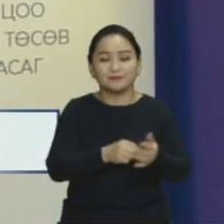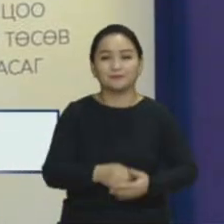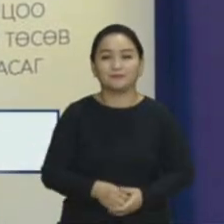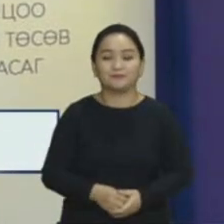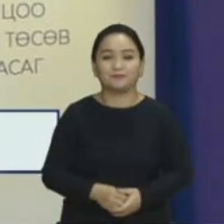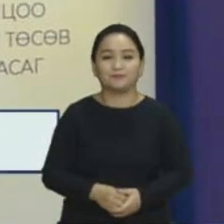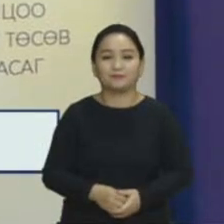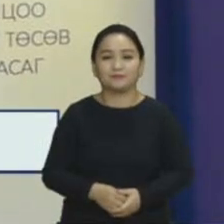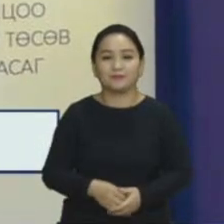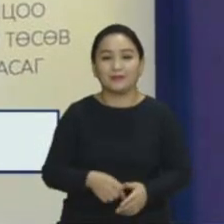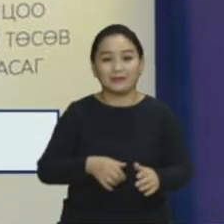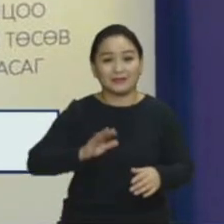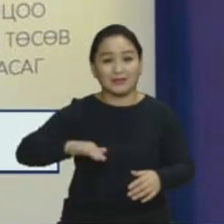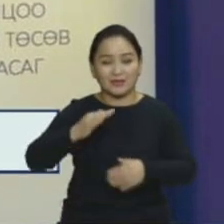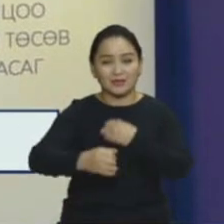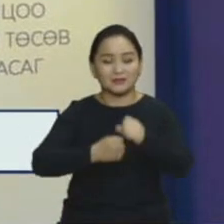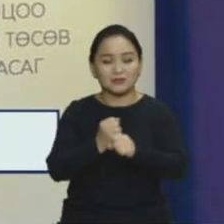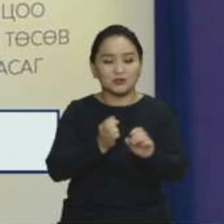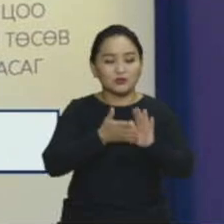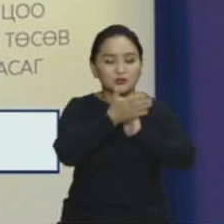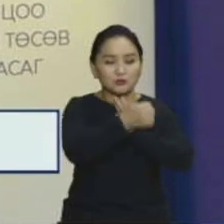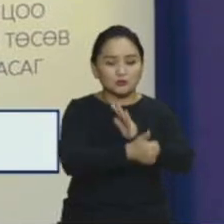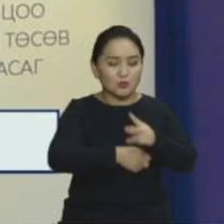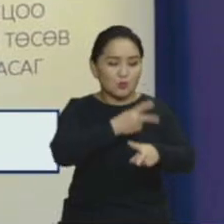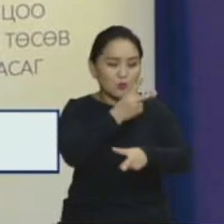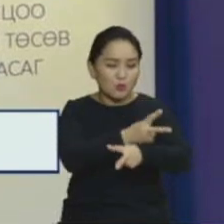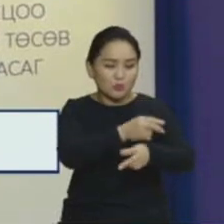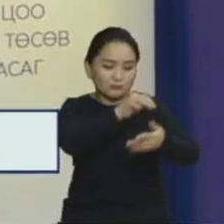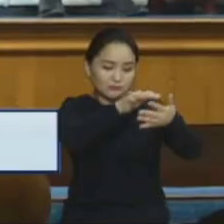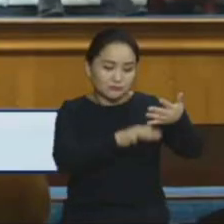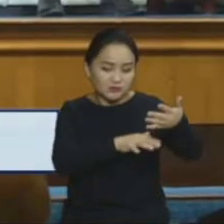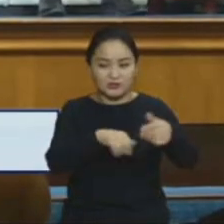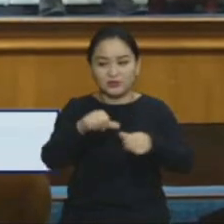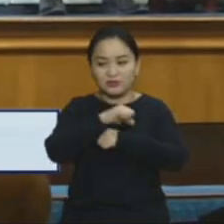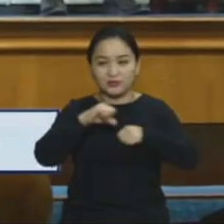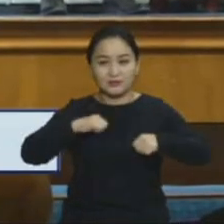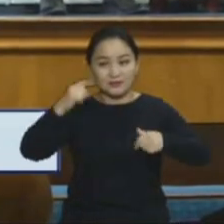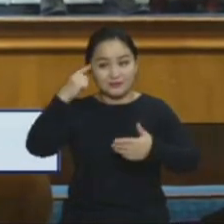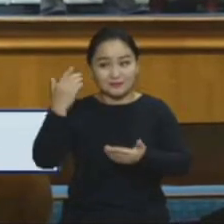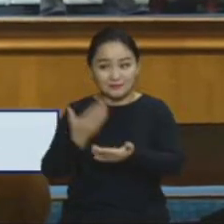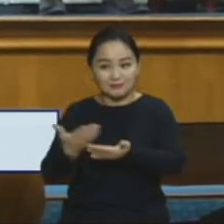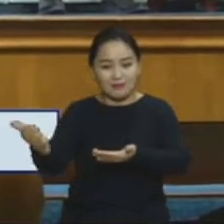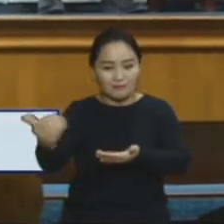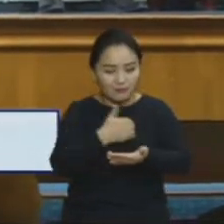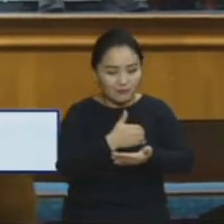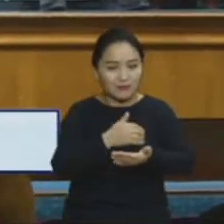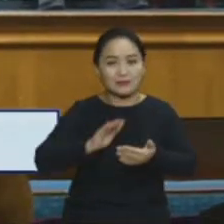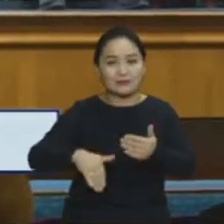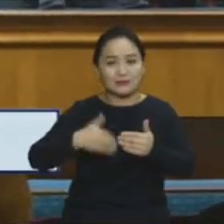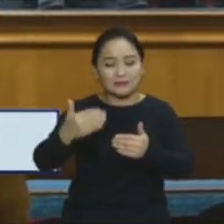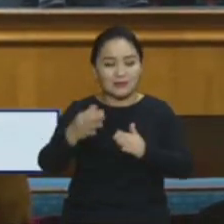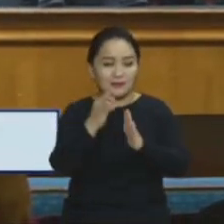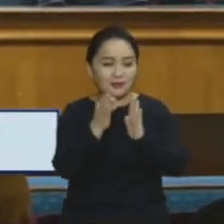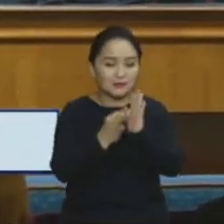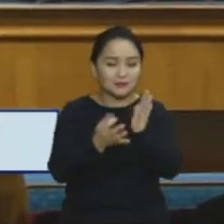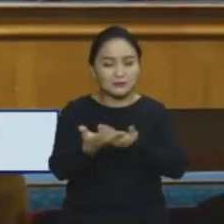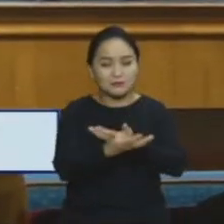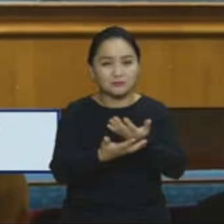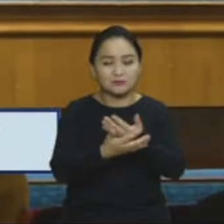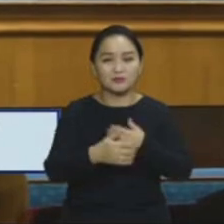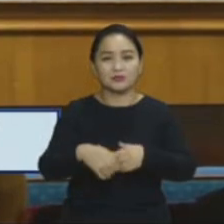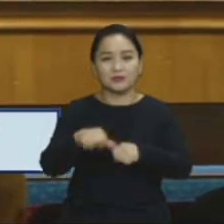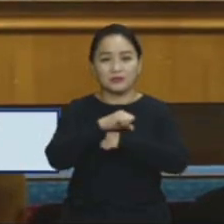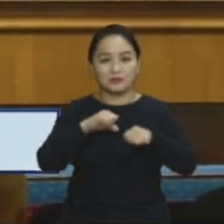хуулийг боловсруулах шатандаа иргэдийн саналийг авч инхүү дараагийн шатны хилцүүлэгт иргэдийн саналийг тусгах ажлыг төрийн